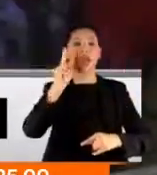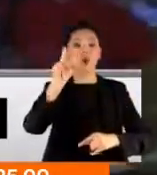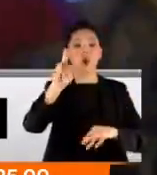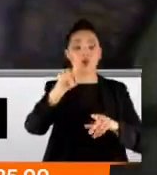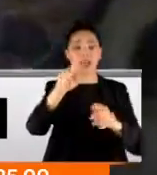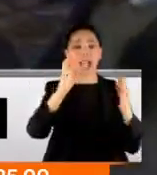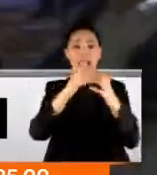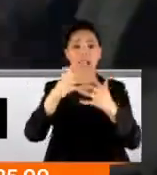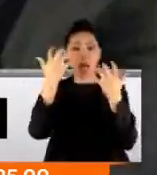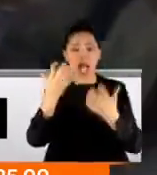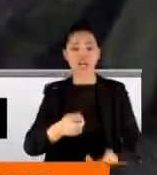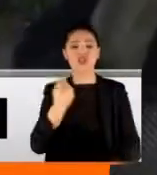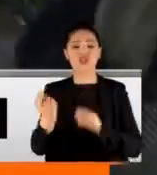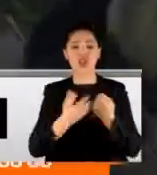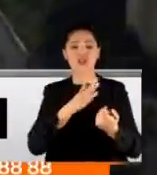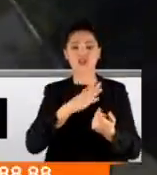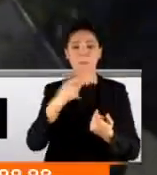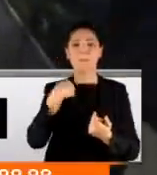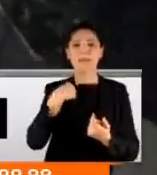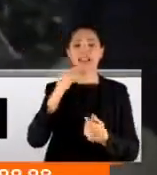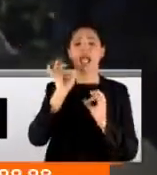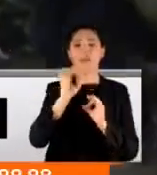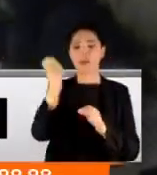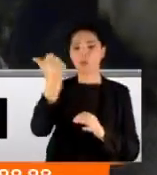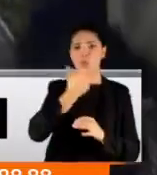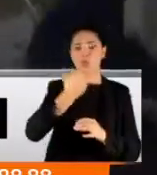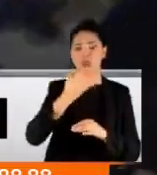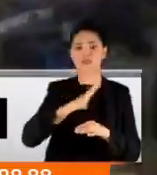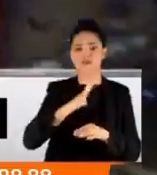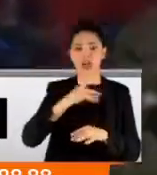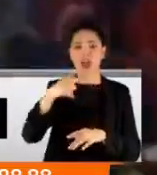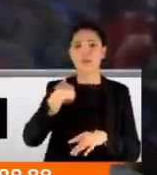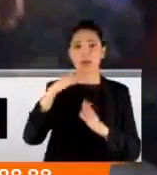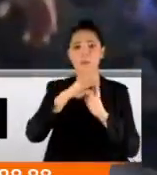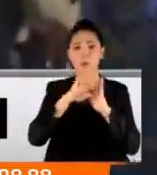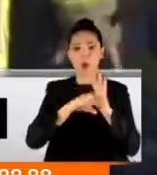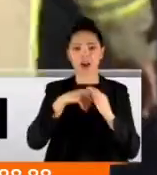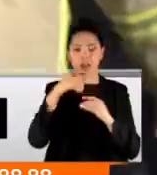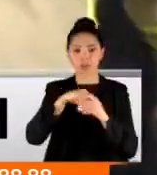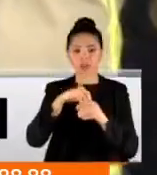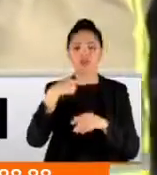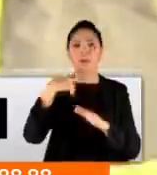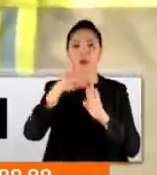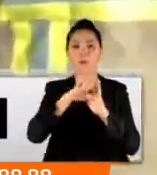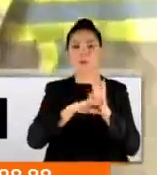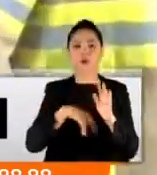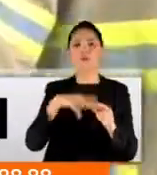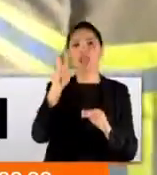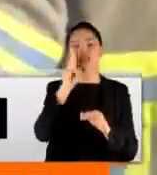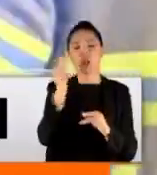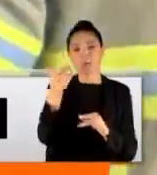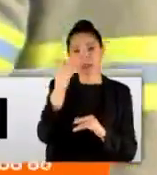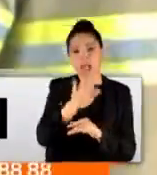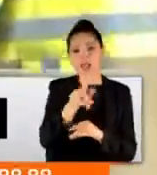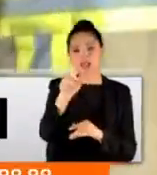gibi ekipler yoğun bir çalışma içerisindeler. Bize de sürekli uyarılar geliyor. Ama yayındayız şu an biz. O yüzden yayınımızı sonlandıracağız